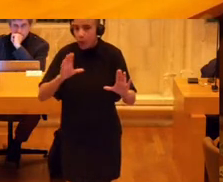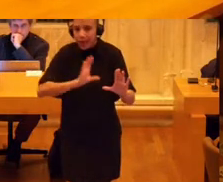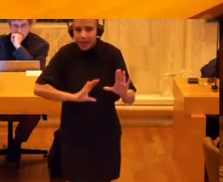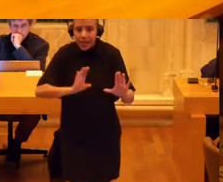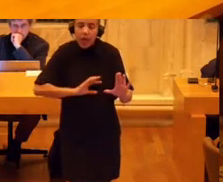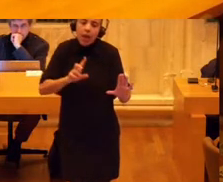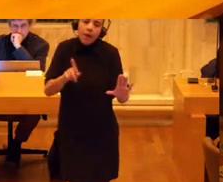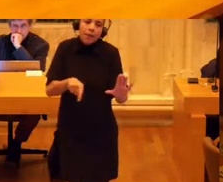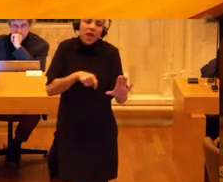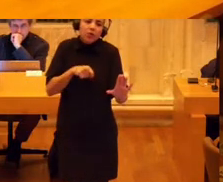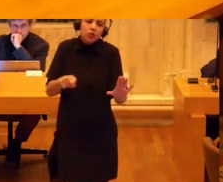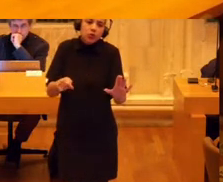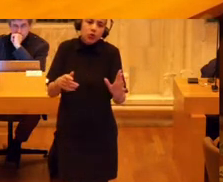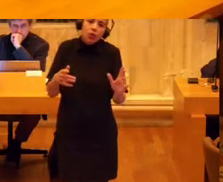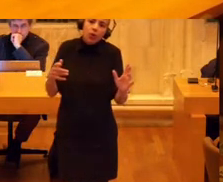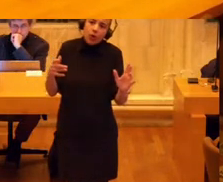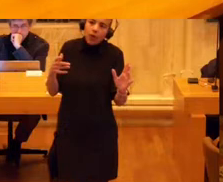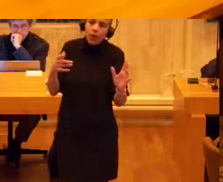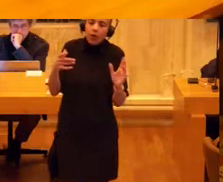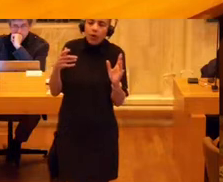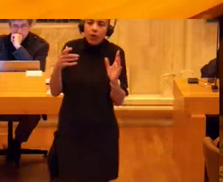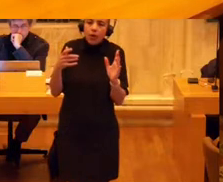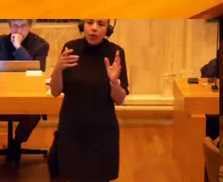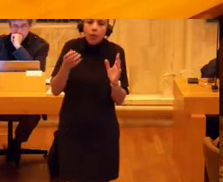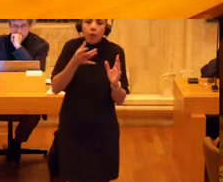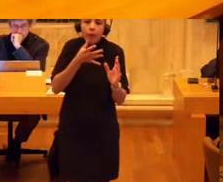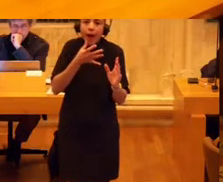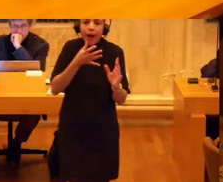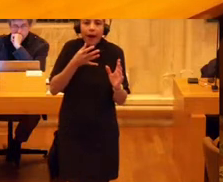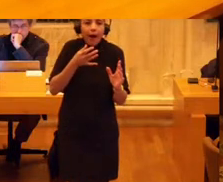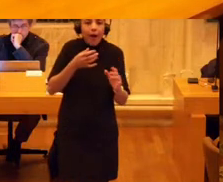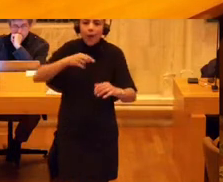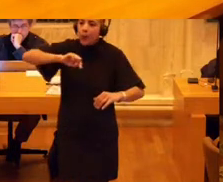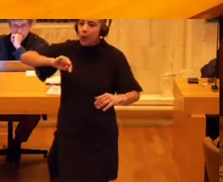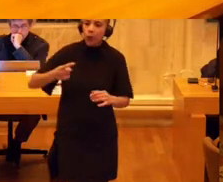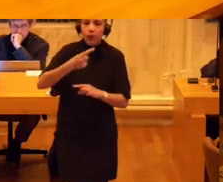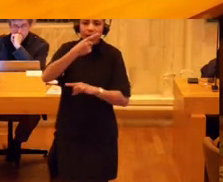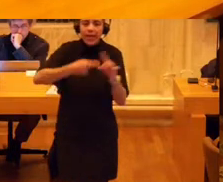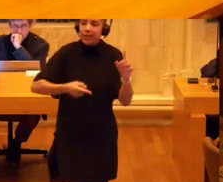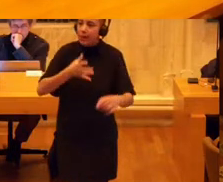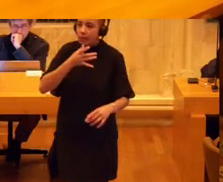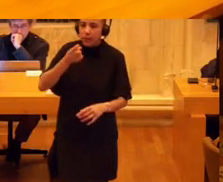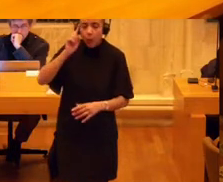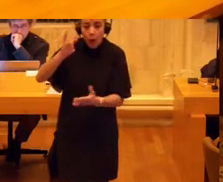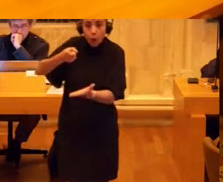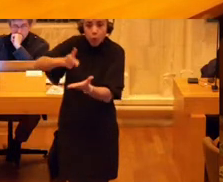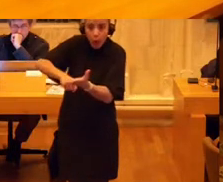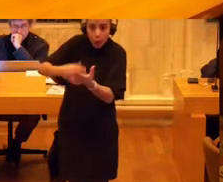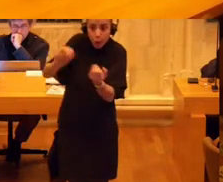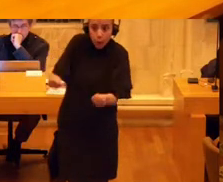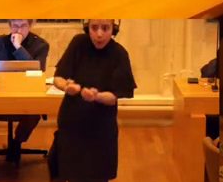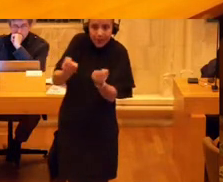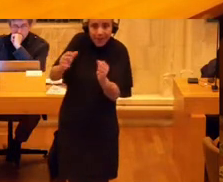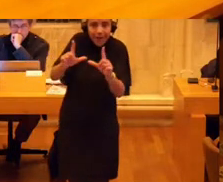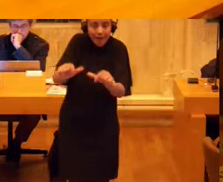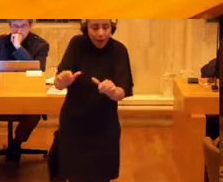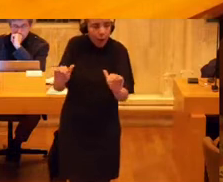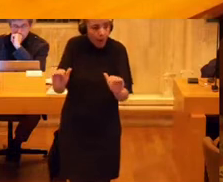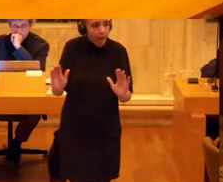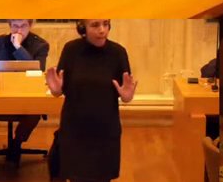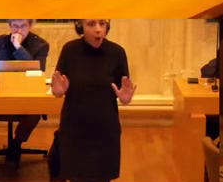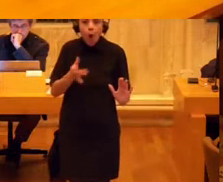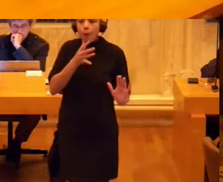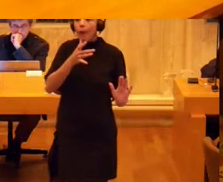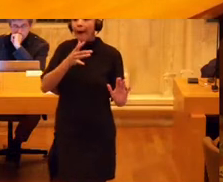gérable aussi, eu égard qu'on a interdiction de tout interdire, puisqu'il y a par ailleurs un droit de publicité qui existe, et donc on n'a pas le droit de tout